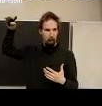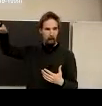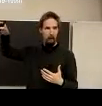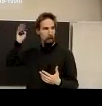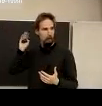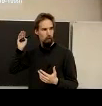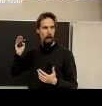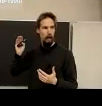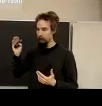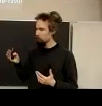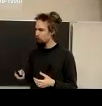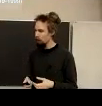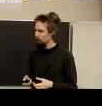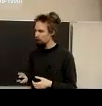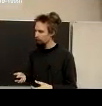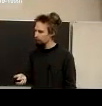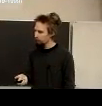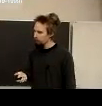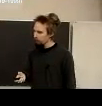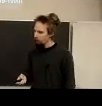tavallaan mielen kautta pystytään liittymään maailmaan.